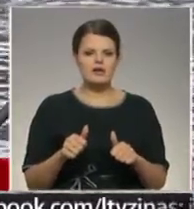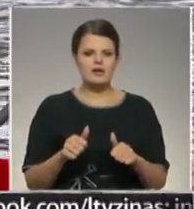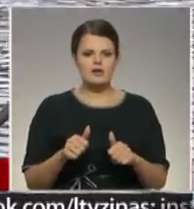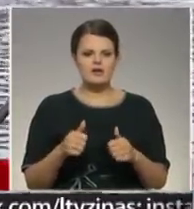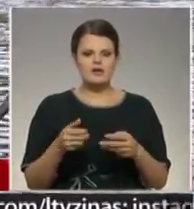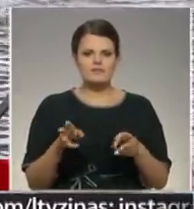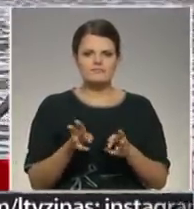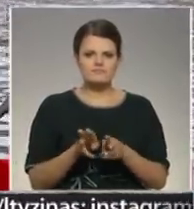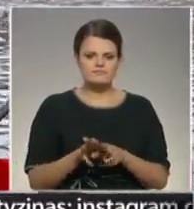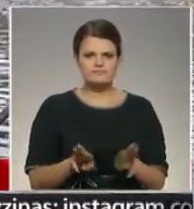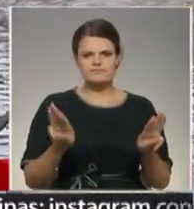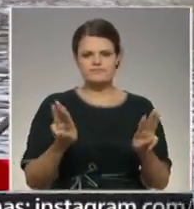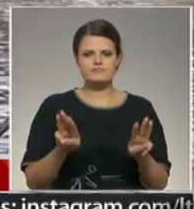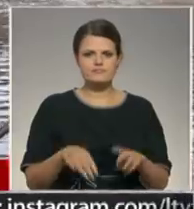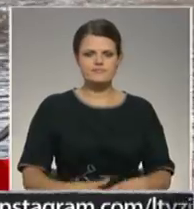kaķis.